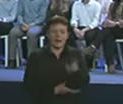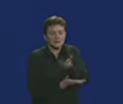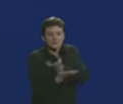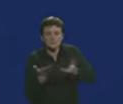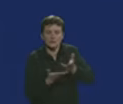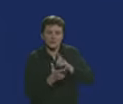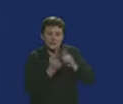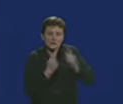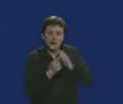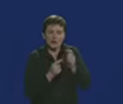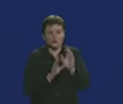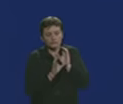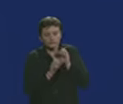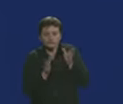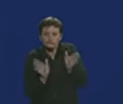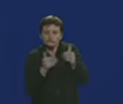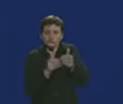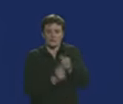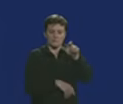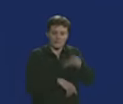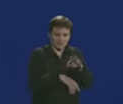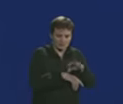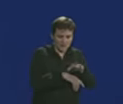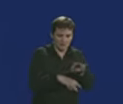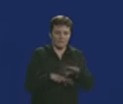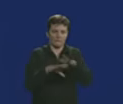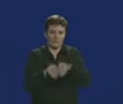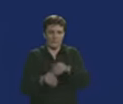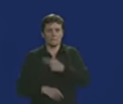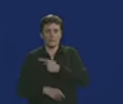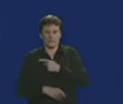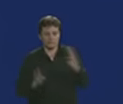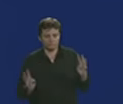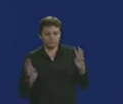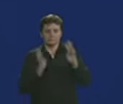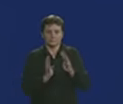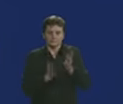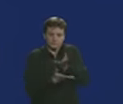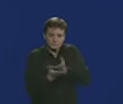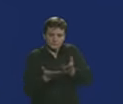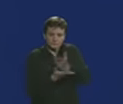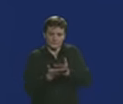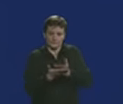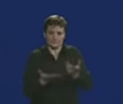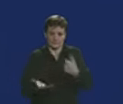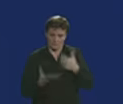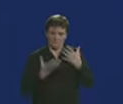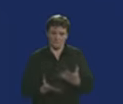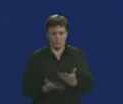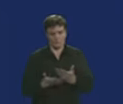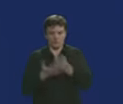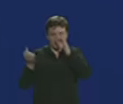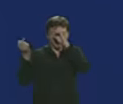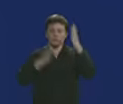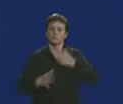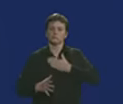discret, entre le patient, sa famille et le médecin. Ça, c'est la conception